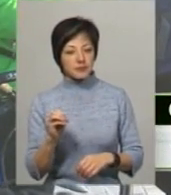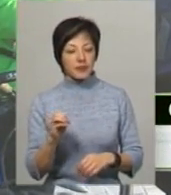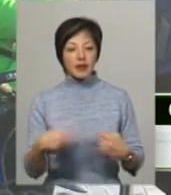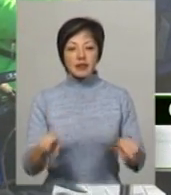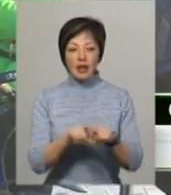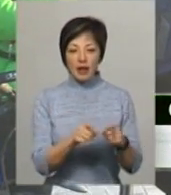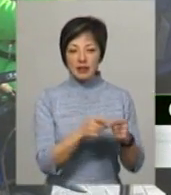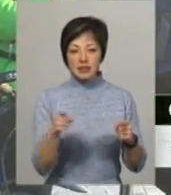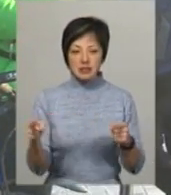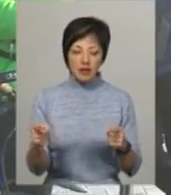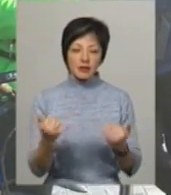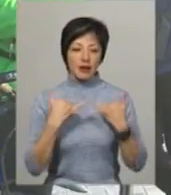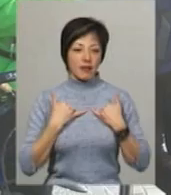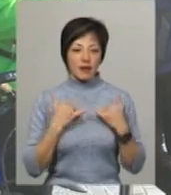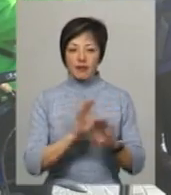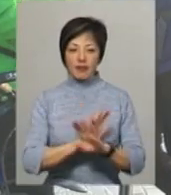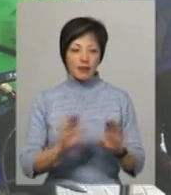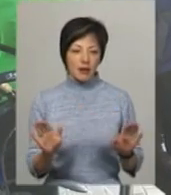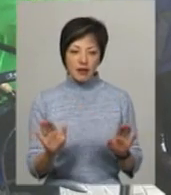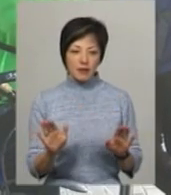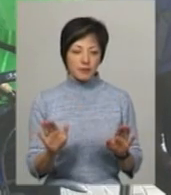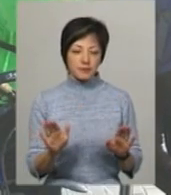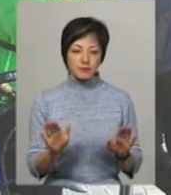такі дистанції для нас не є